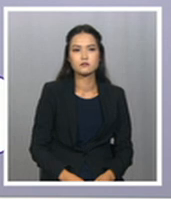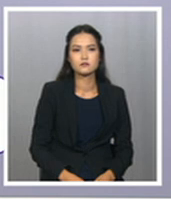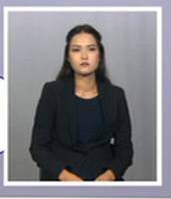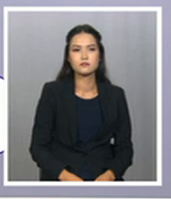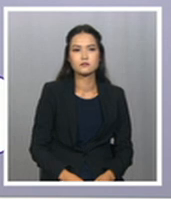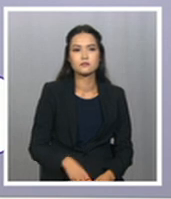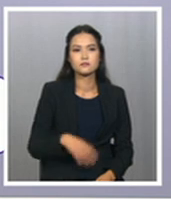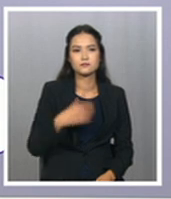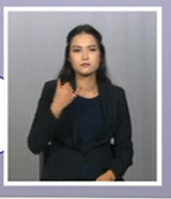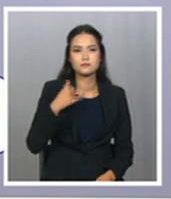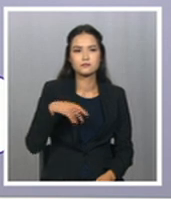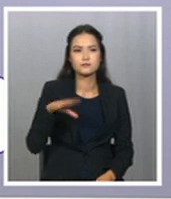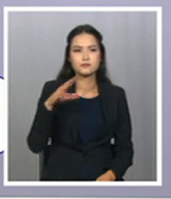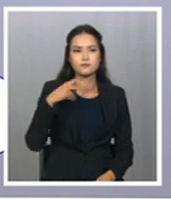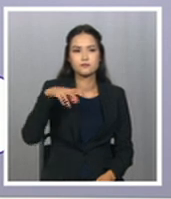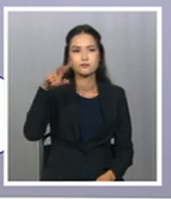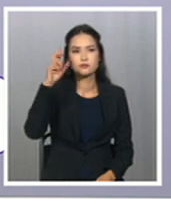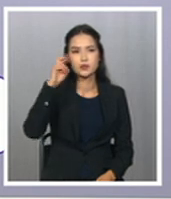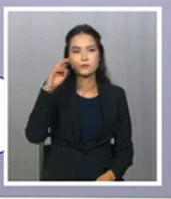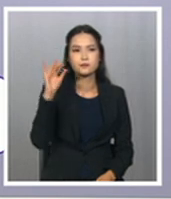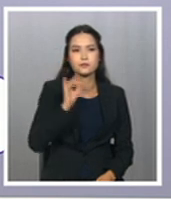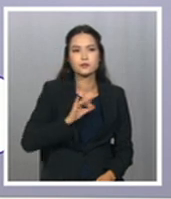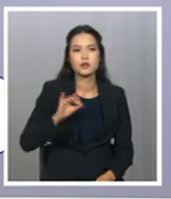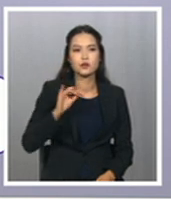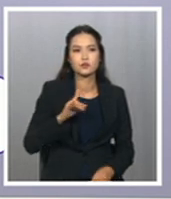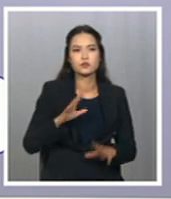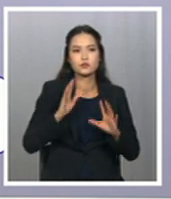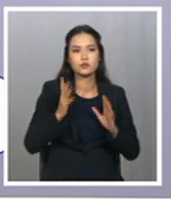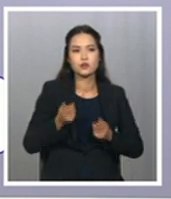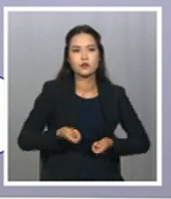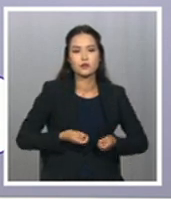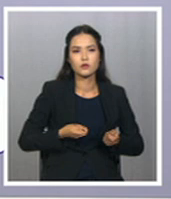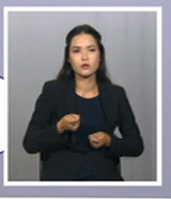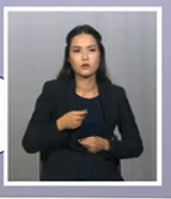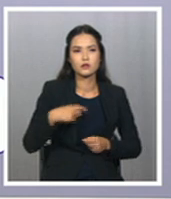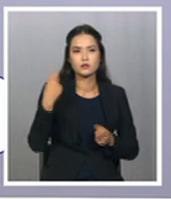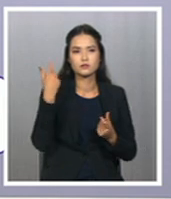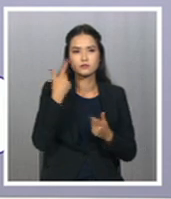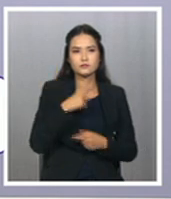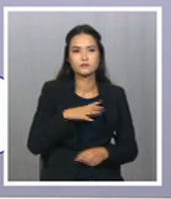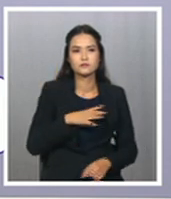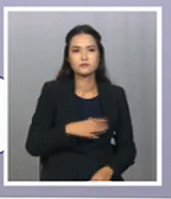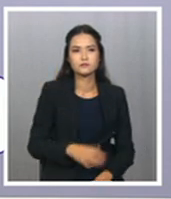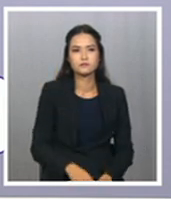Бүгін біз сіздермен мемлекет тарихындағы тұлғаның рөлін анықтадық.